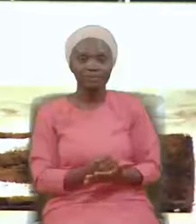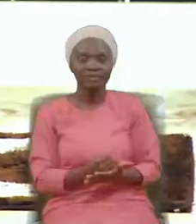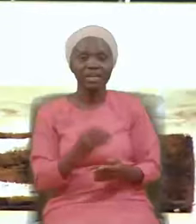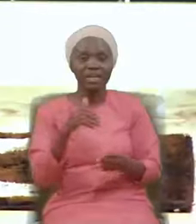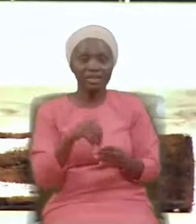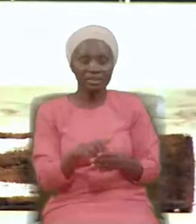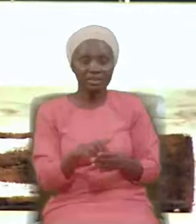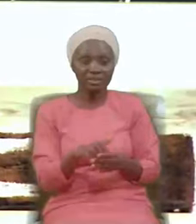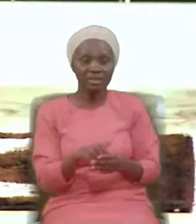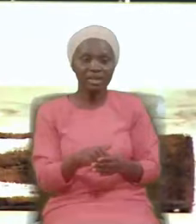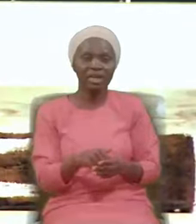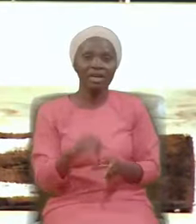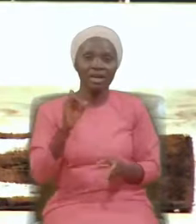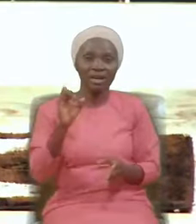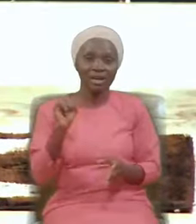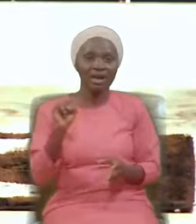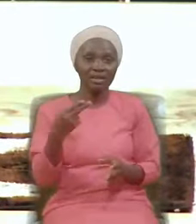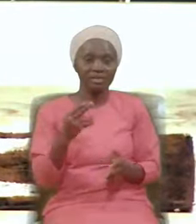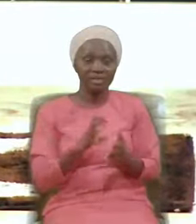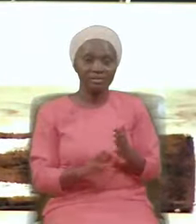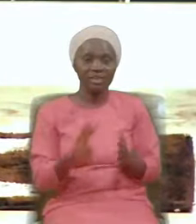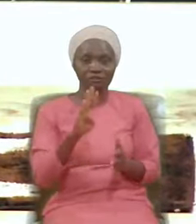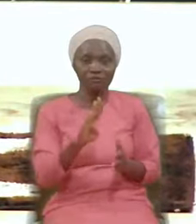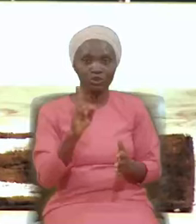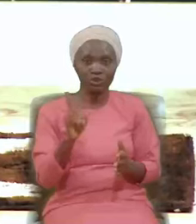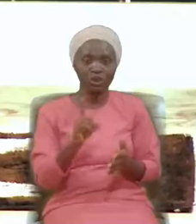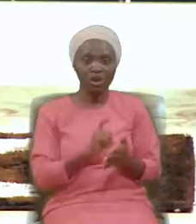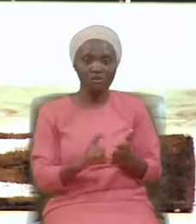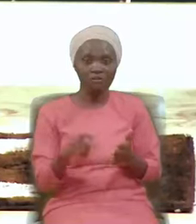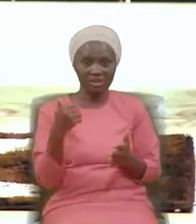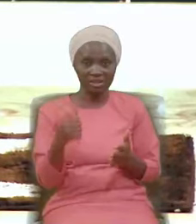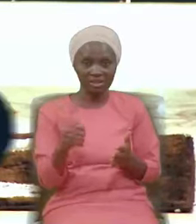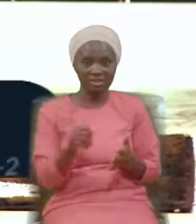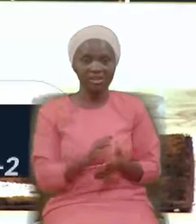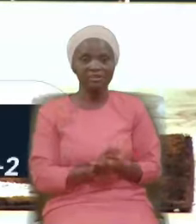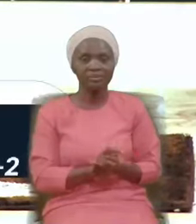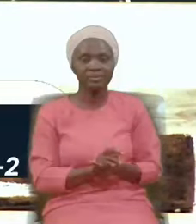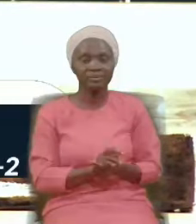Ésaïe 41, verset 10. Ésaïe 41, 10.